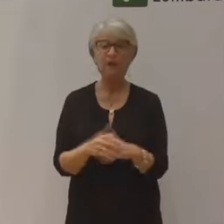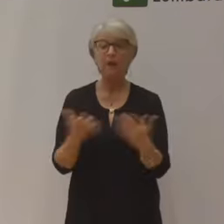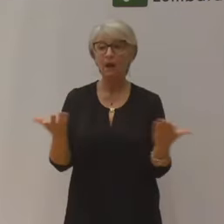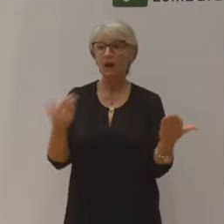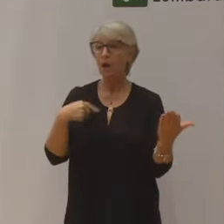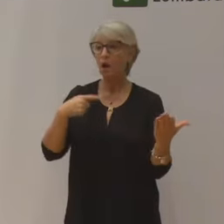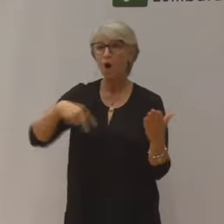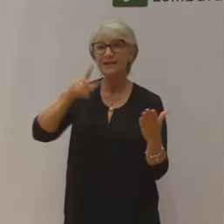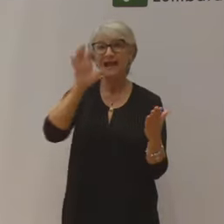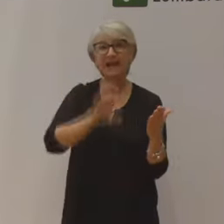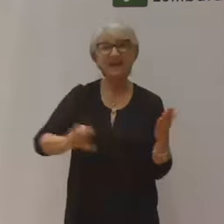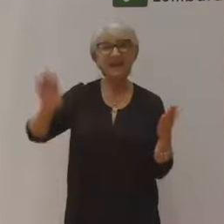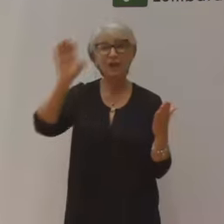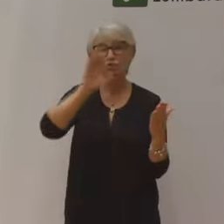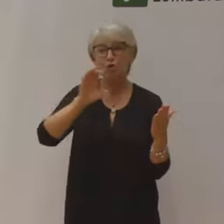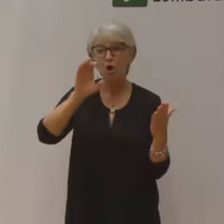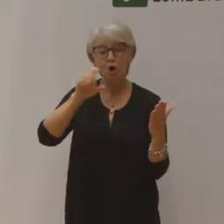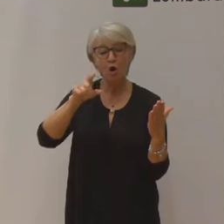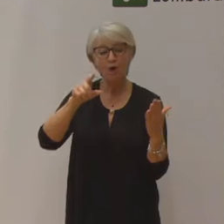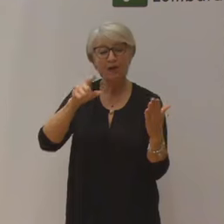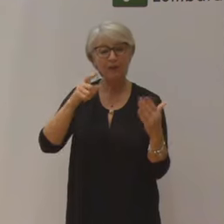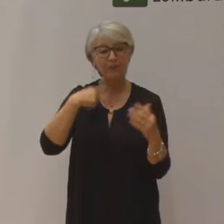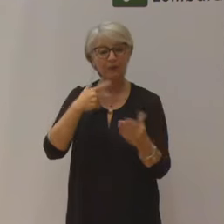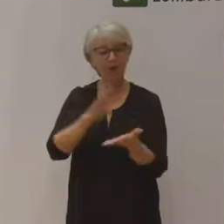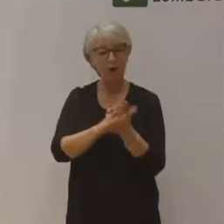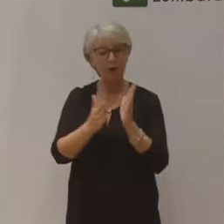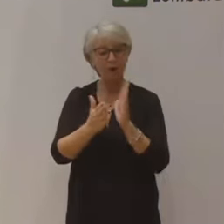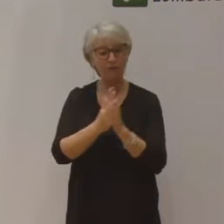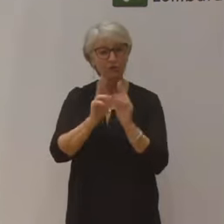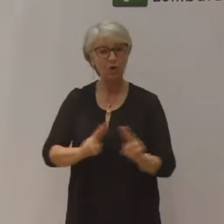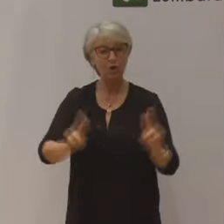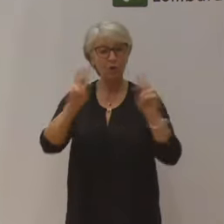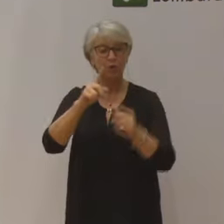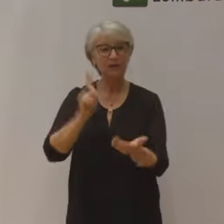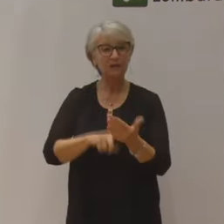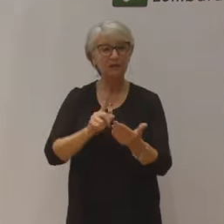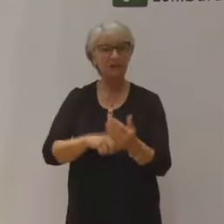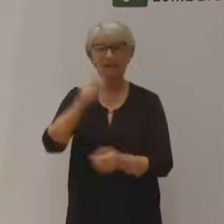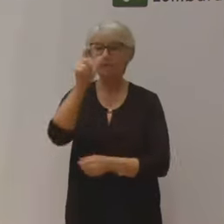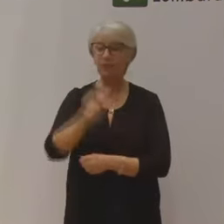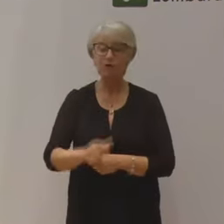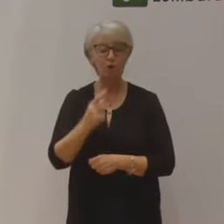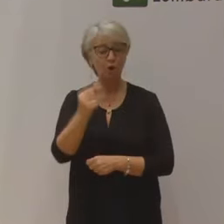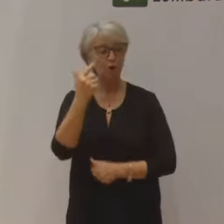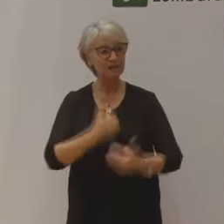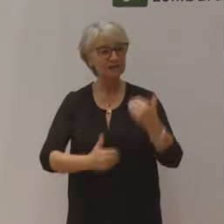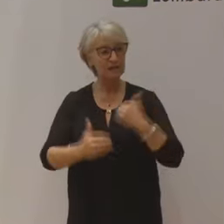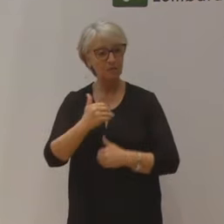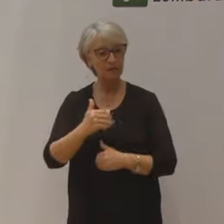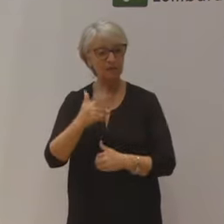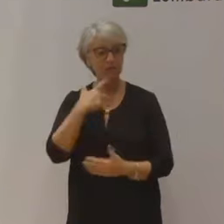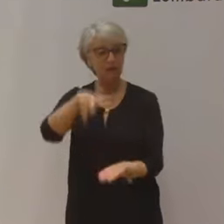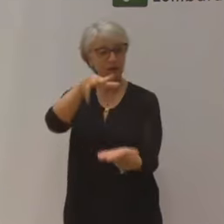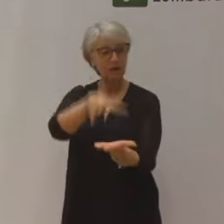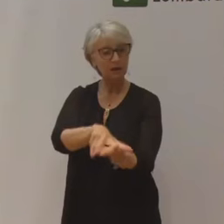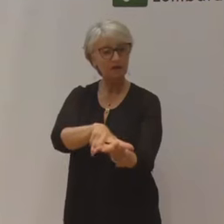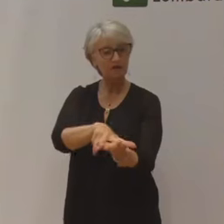che la nostra regione, in attuazione della Convenzione ONU sui diritti delle persone con disabilità,